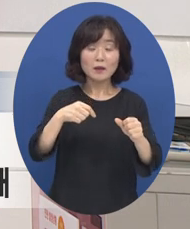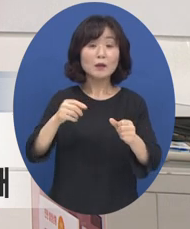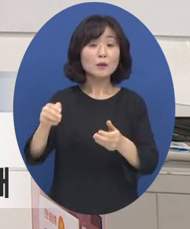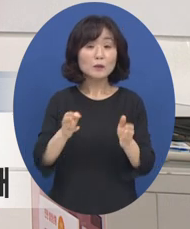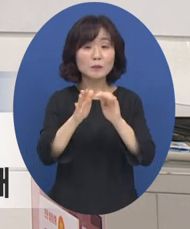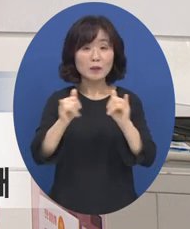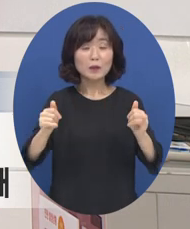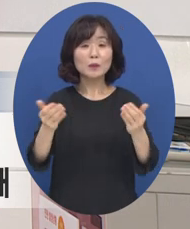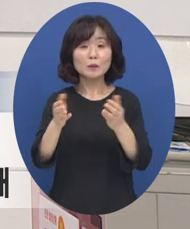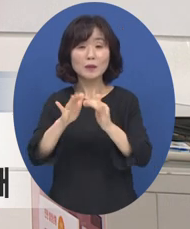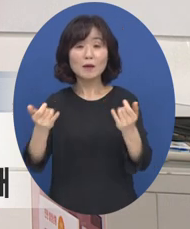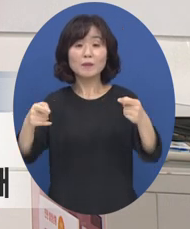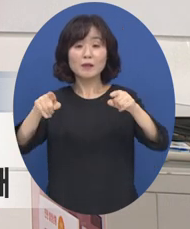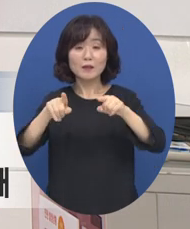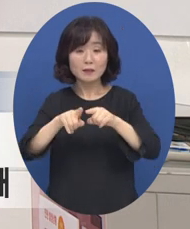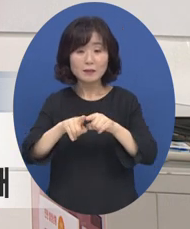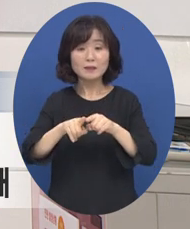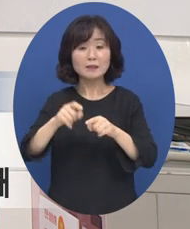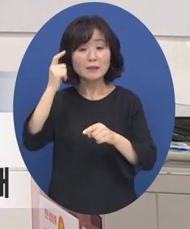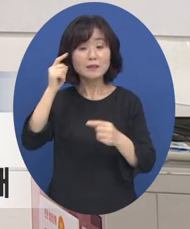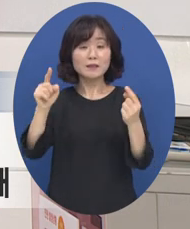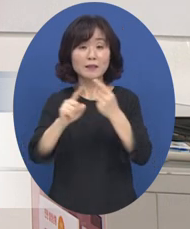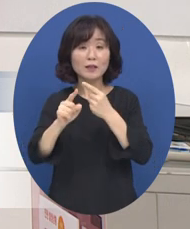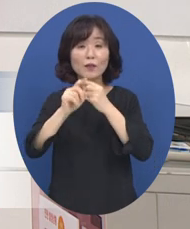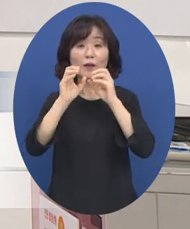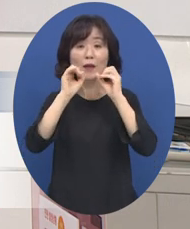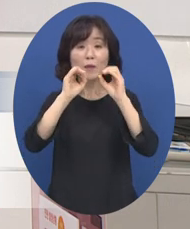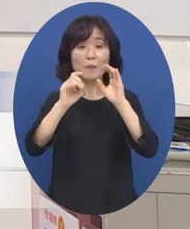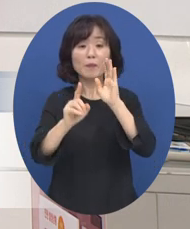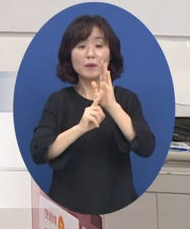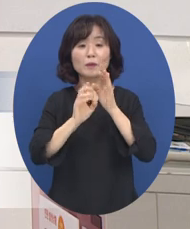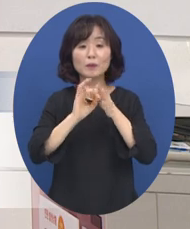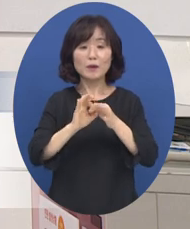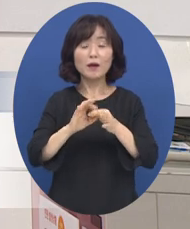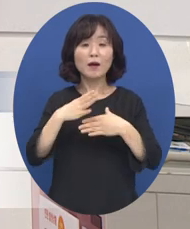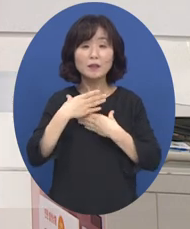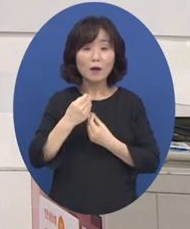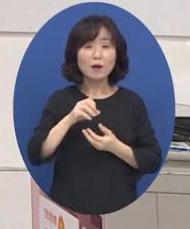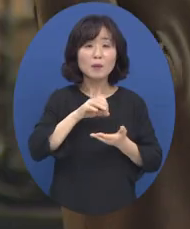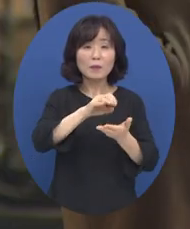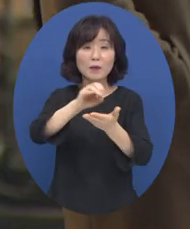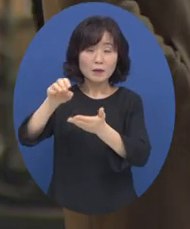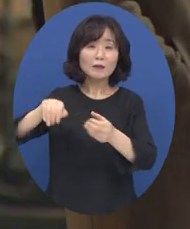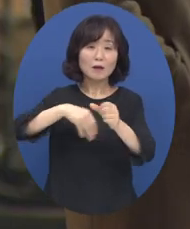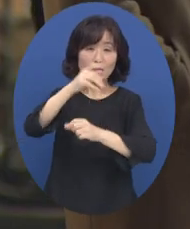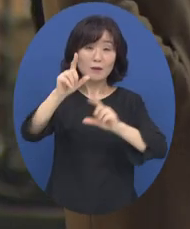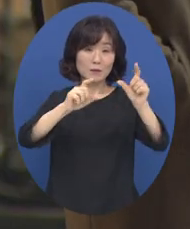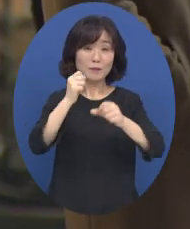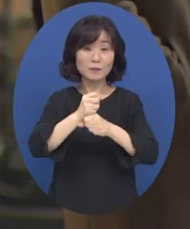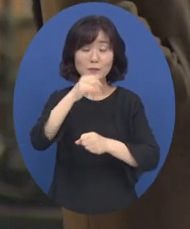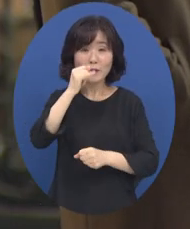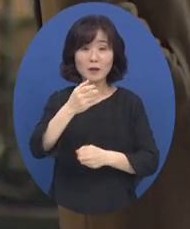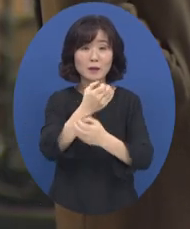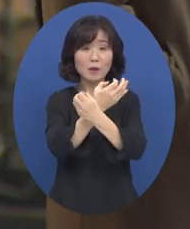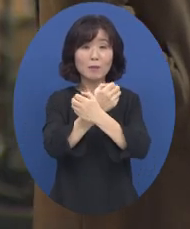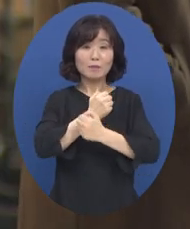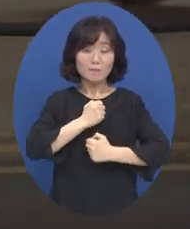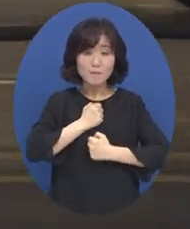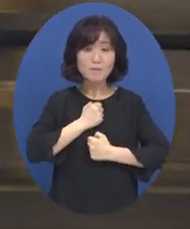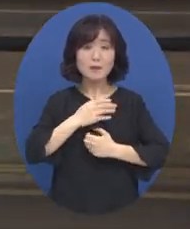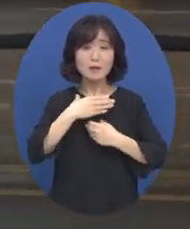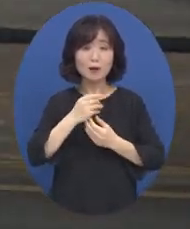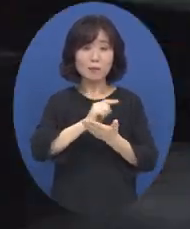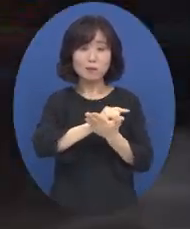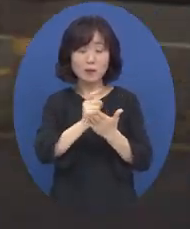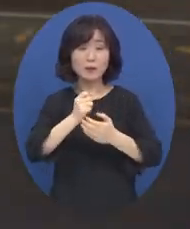도민과 노동자가 함께 하는 인식 개선 캠페인 을 통해 안전 배 덜 생태계를 조성하고 있습니다 시노 지키게 안전 속도